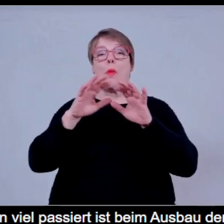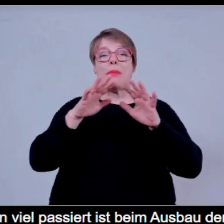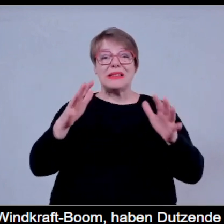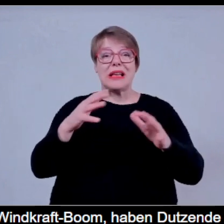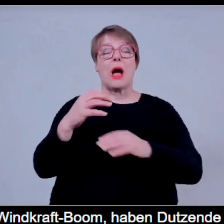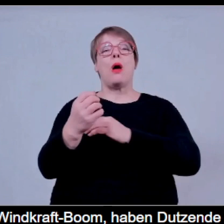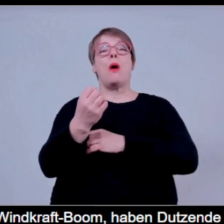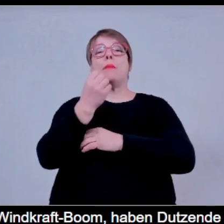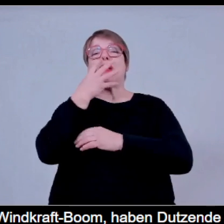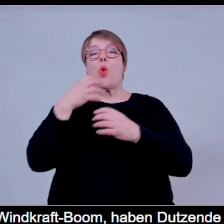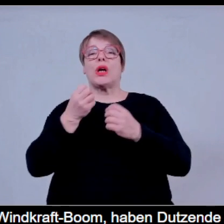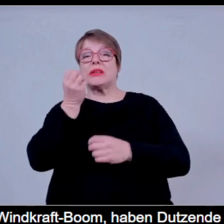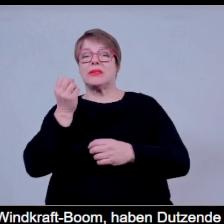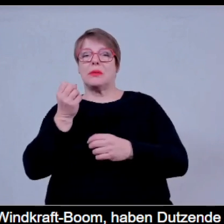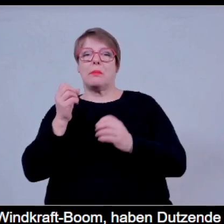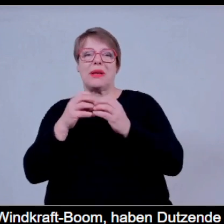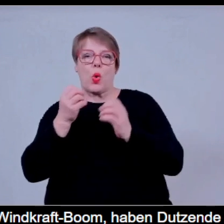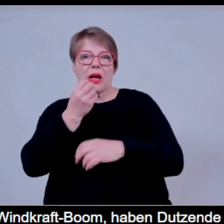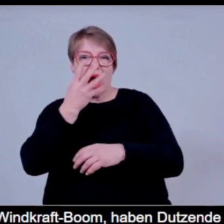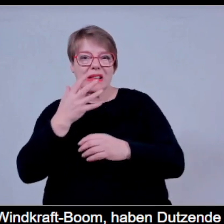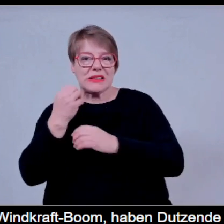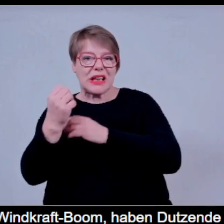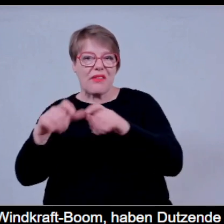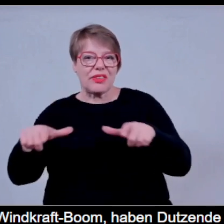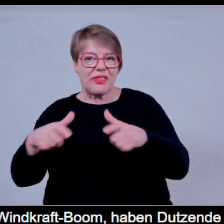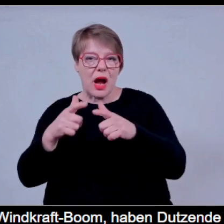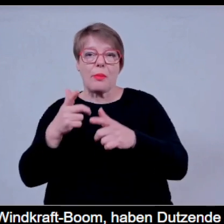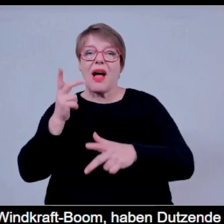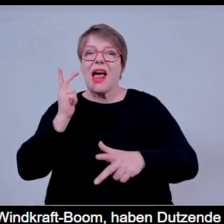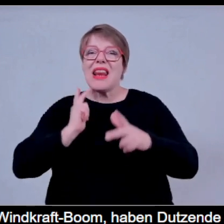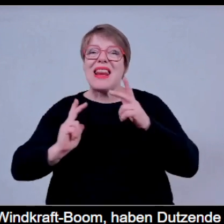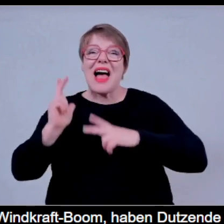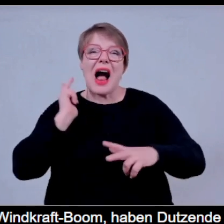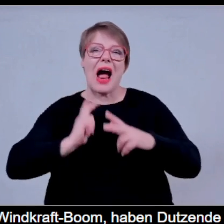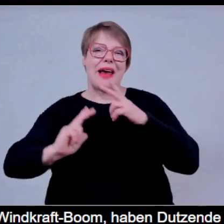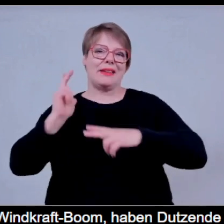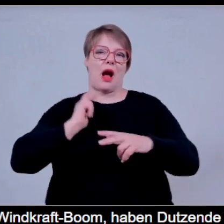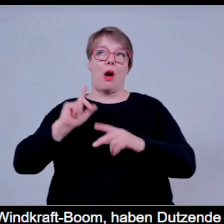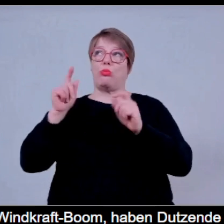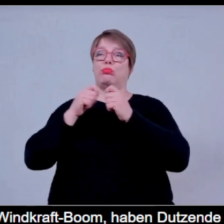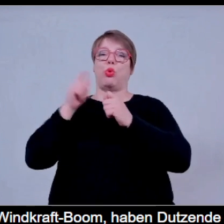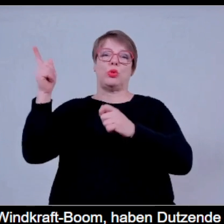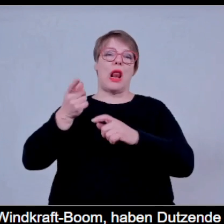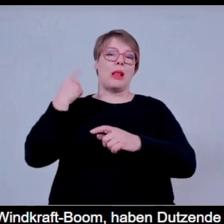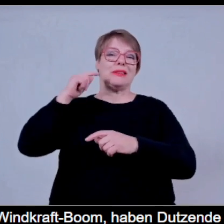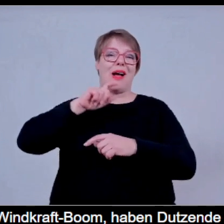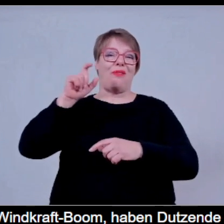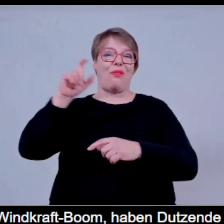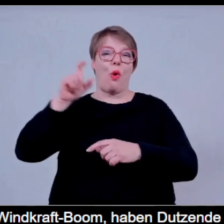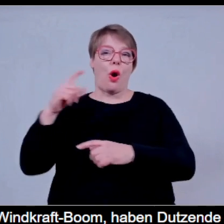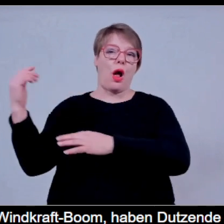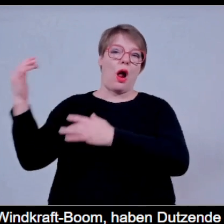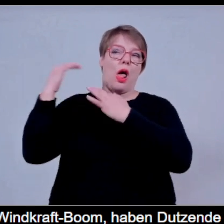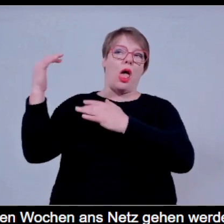in eine Biogasanlage investiert, weil eben der Bund mit seiner angedrohten Erlösabschöpfung hier die